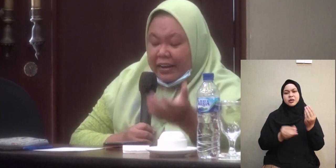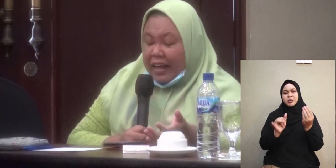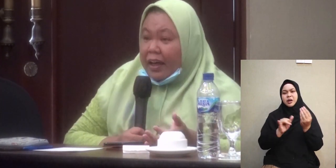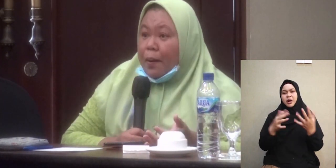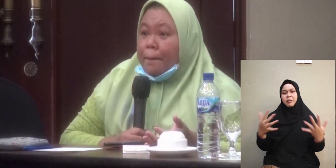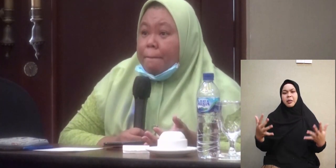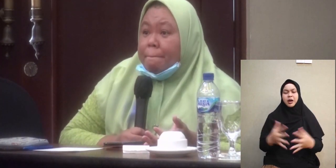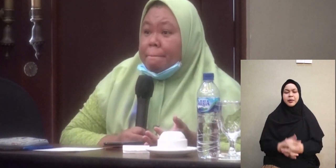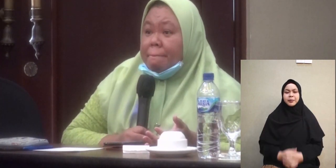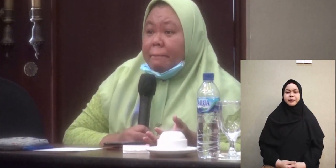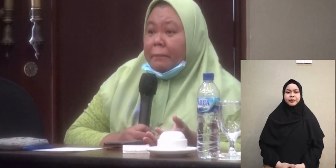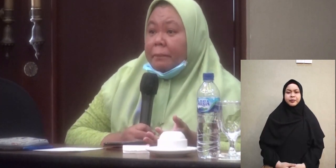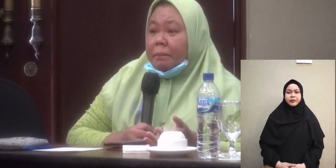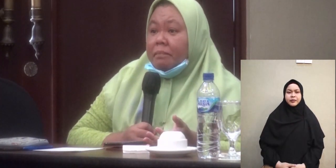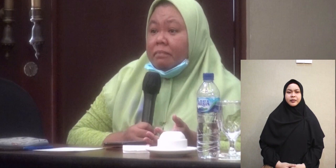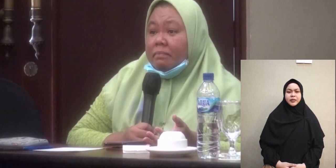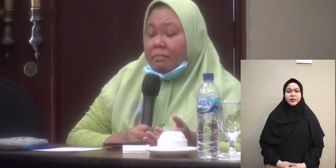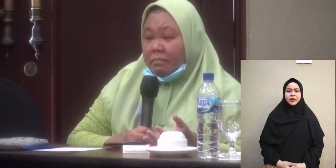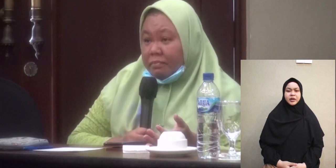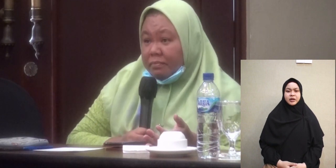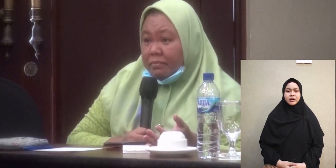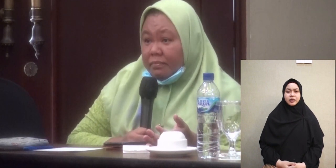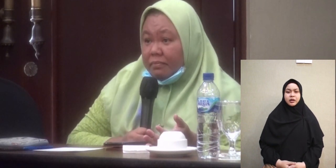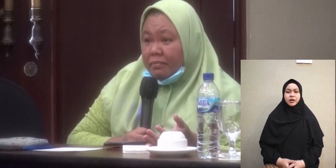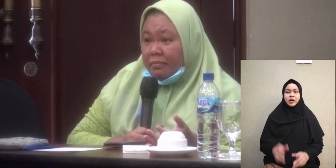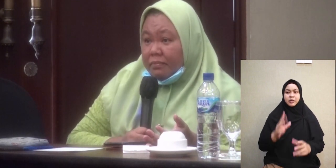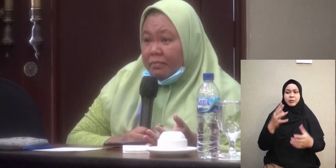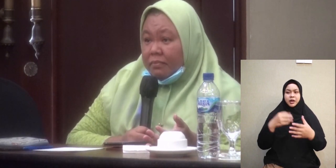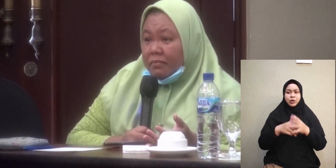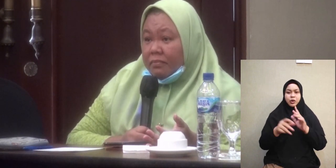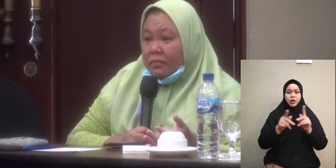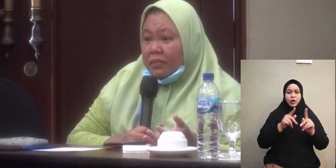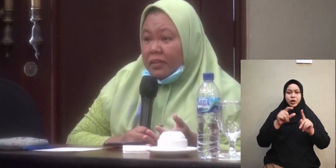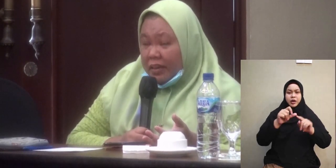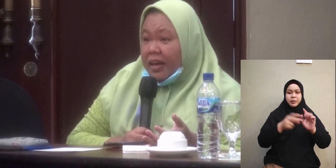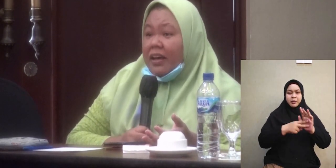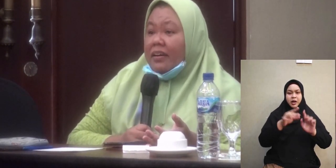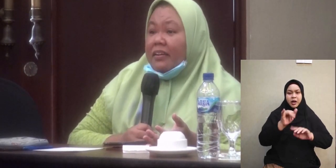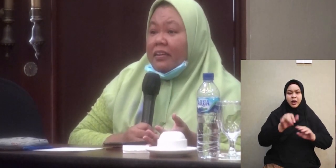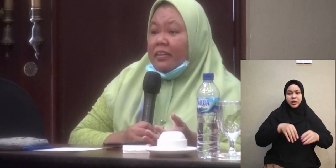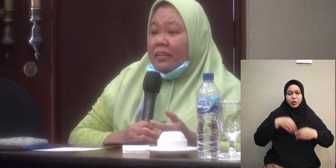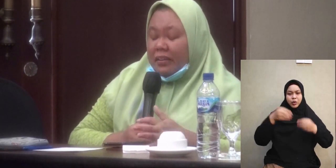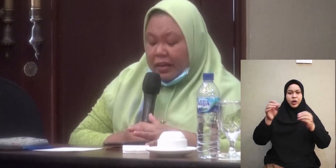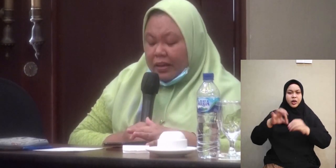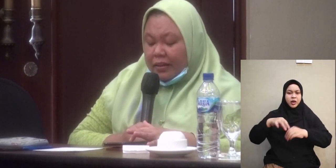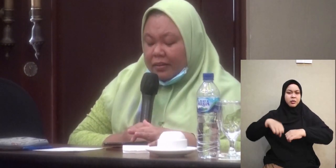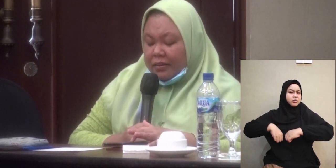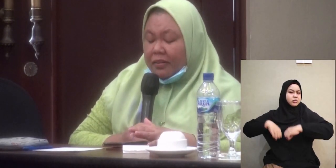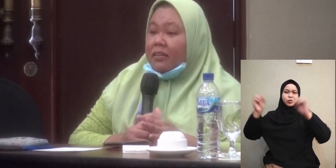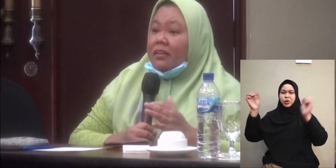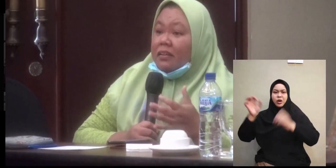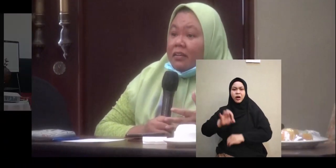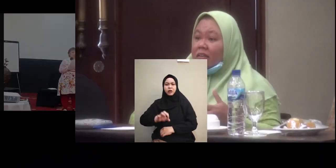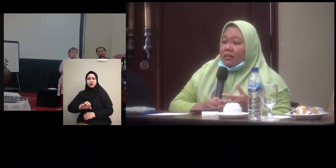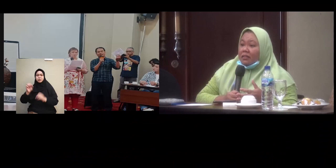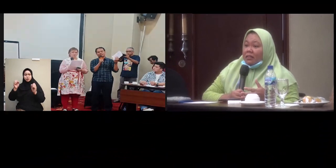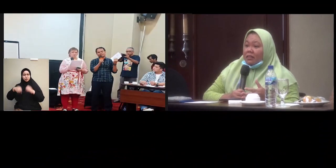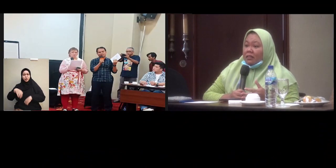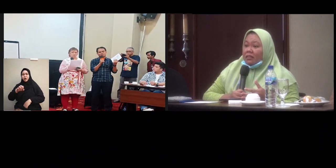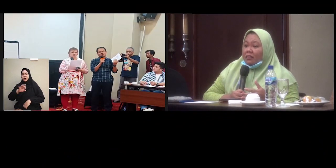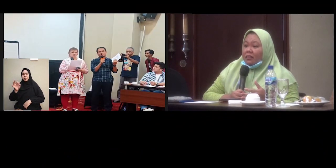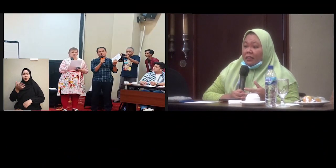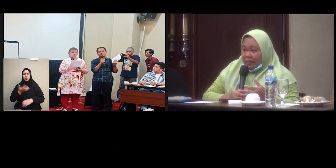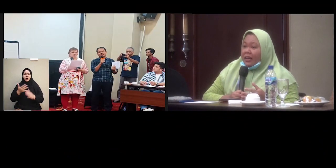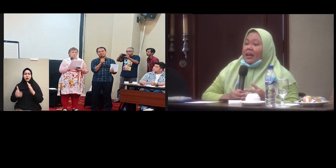kalau misalkan difabelnya itu kemudian diserahkan tanpa persetujuan kemudian kalau mau keluar dari Panti itu juga